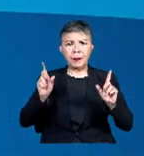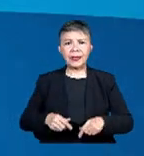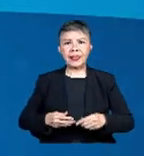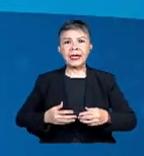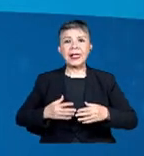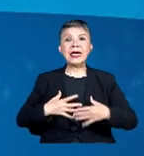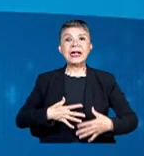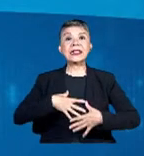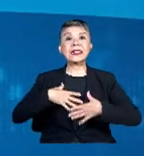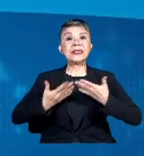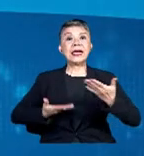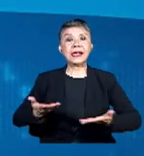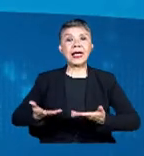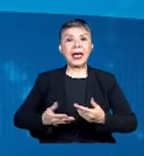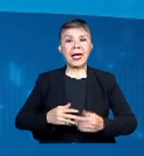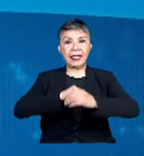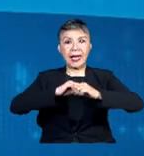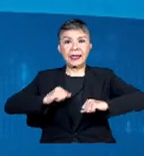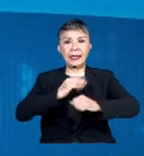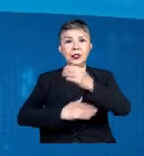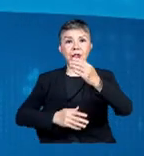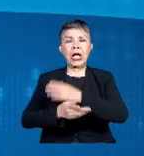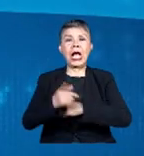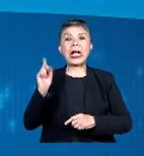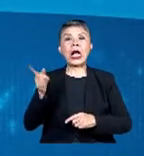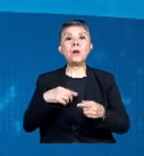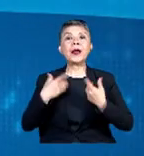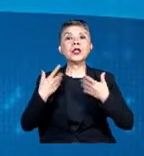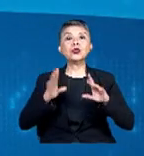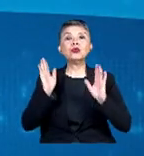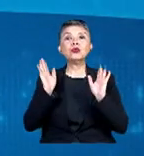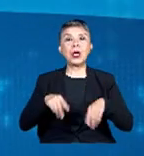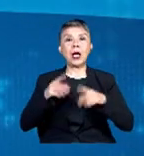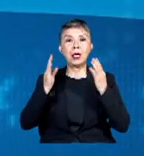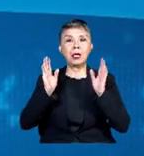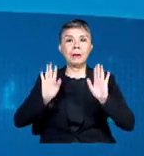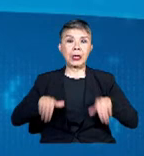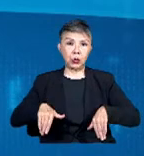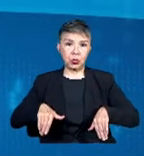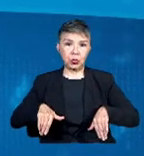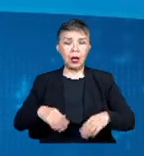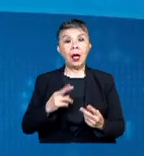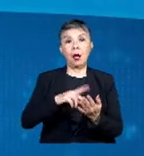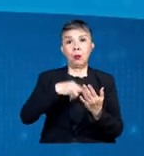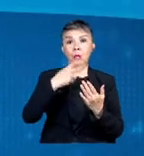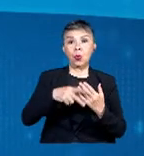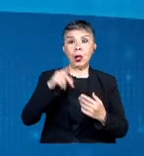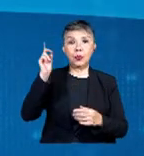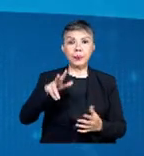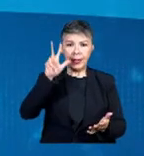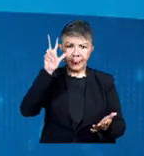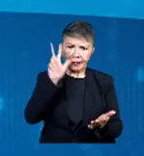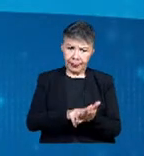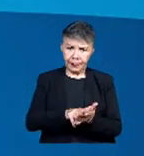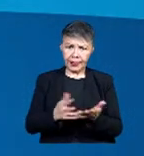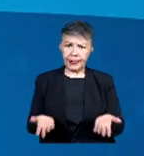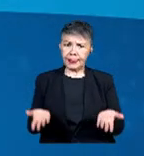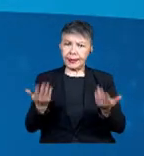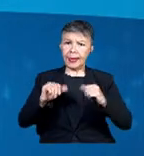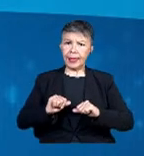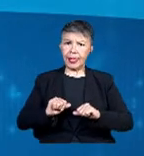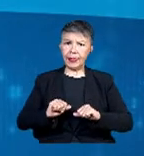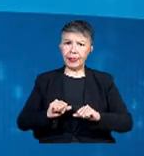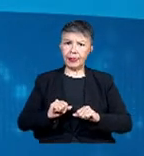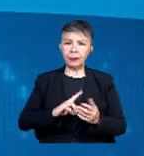para atlet disabilitas setelah mereka pensiun. Apakah program dari pemerintah yang menjamin kesejahteraan mereka? Jadi seperti